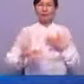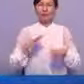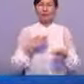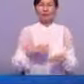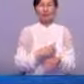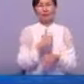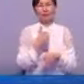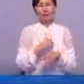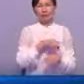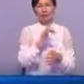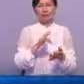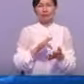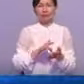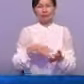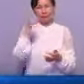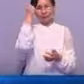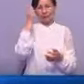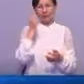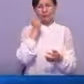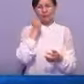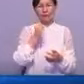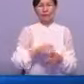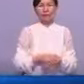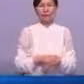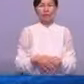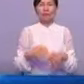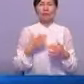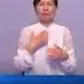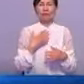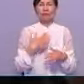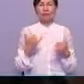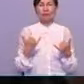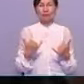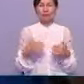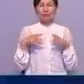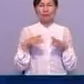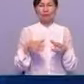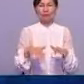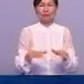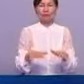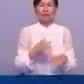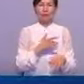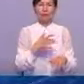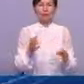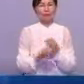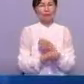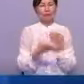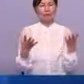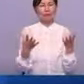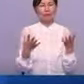дән разы. Бүгінгі өтіп отқан біздің іс-шарамыз елбасымыздың болашаққа бағдар рухани жаңғыру бағдарламасына сәйкес.